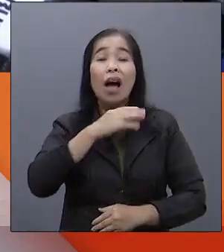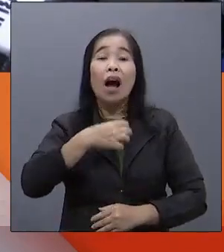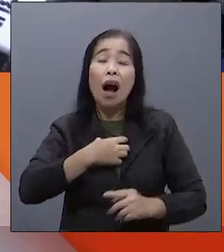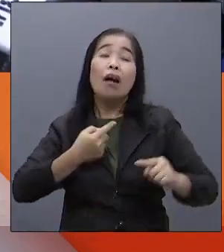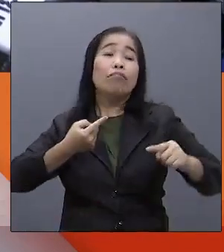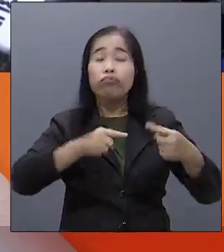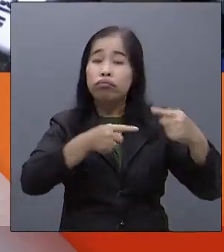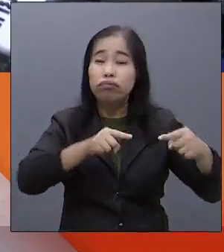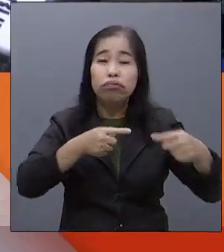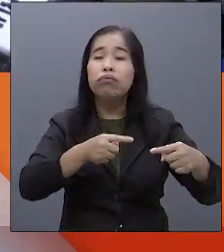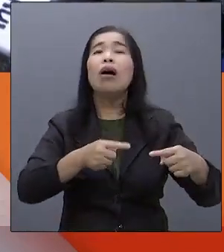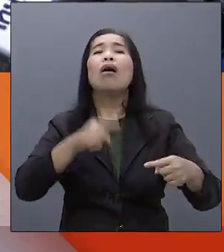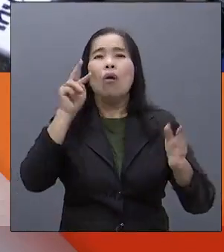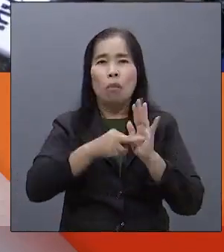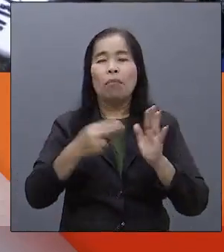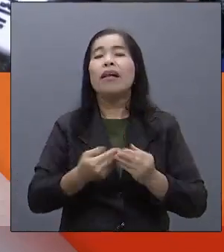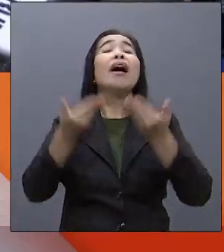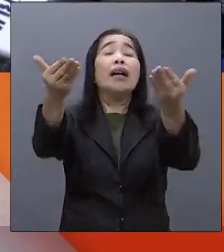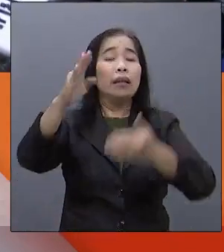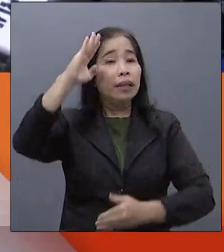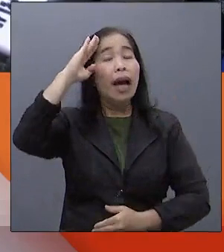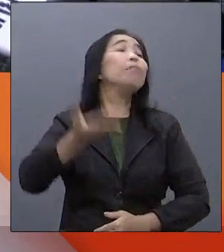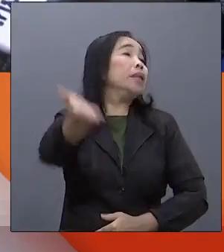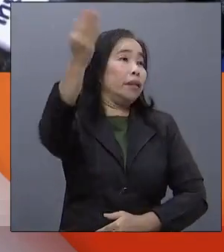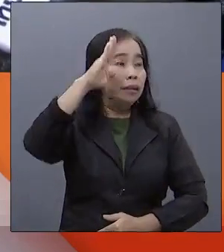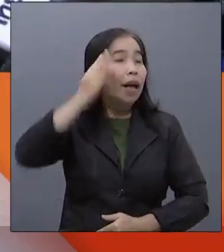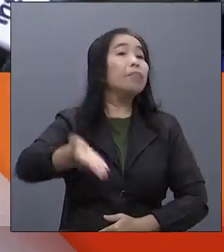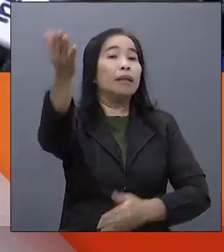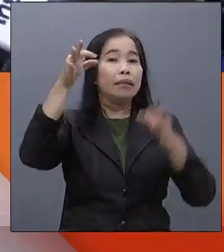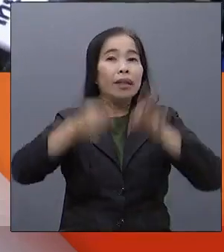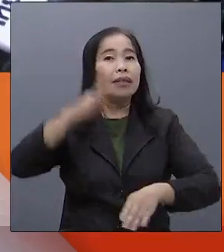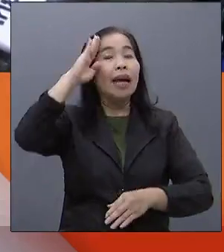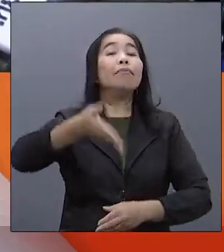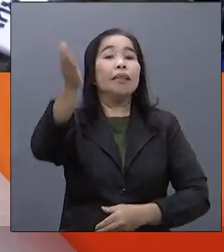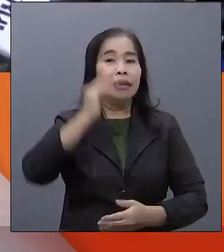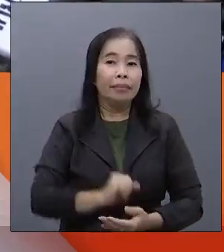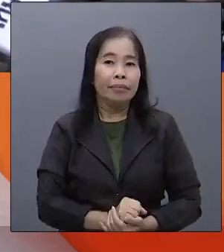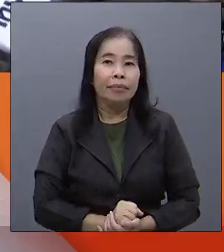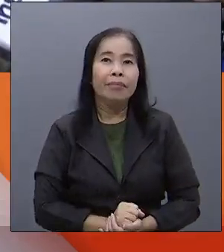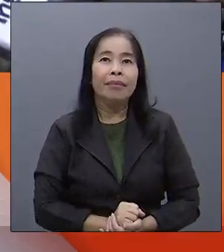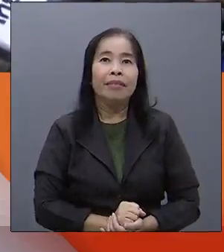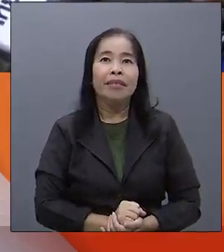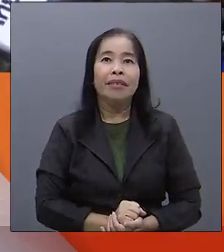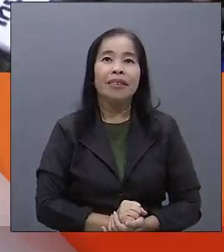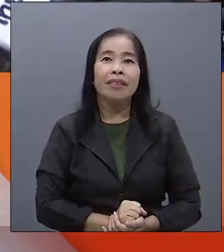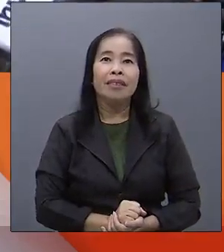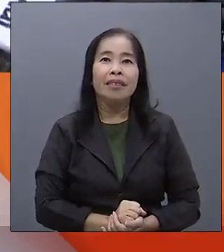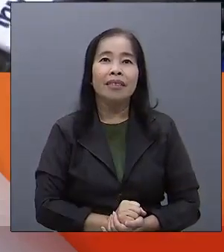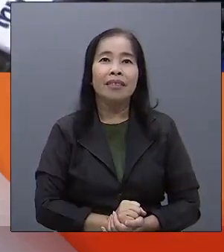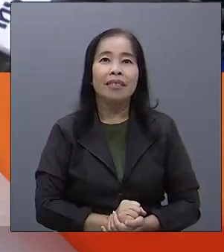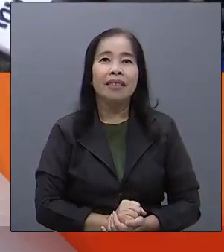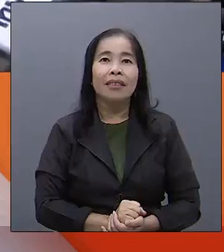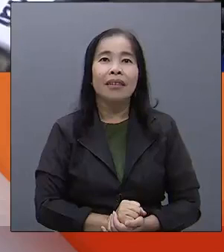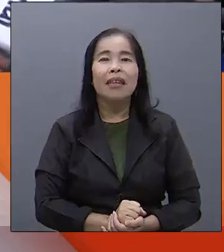ขอให้เป็นฝ่ายความมั่นคงนะ ในการที่บอกว่าเราไม่ยอมเปลี่ยนประเทศเนี่ยคือเราสนับสนุนรัฐบาลเพื่อเดิมใช่